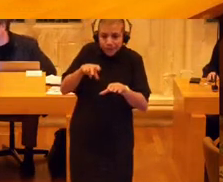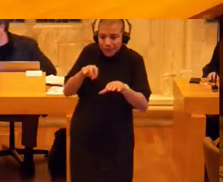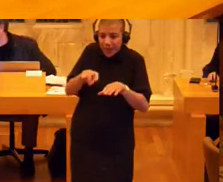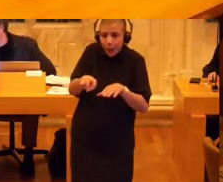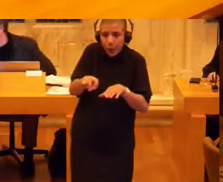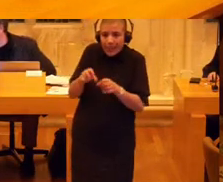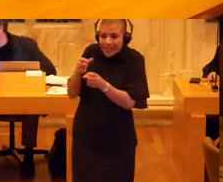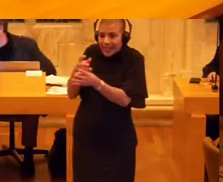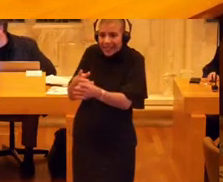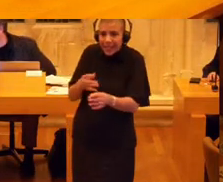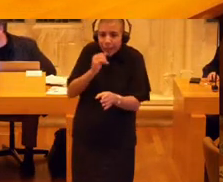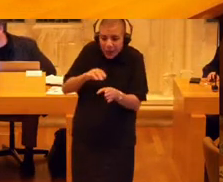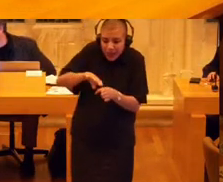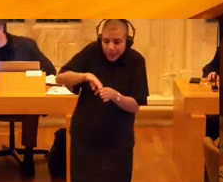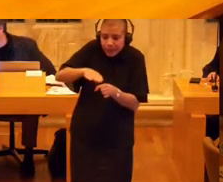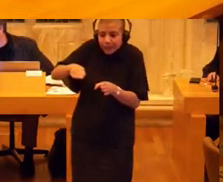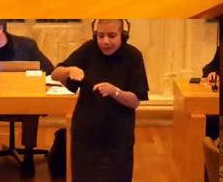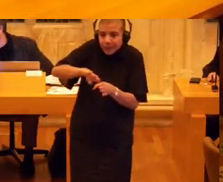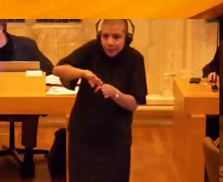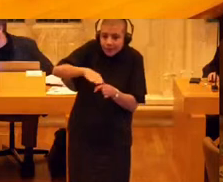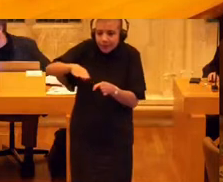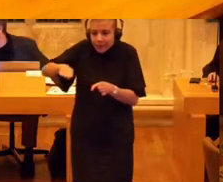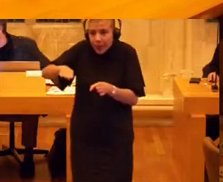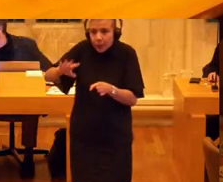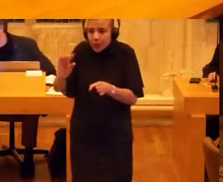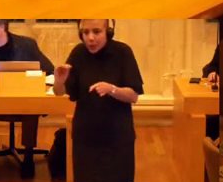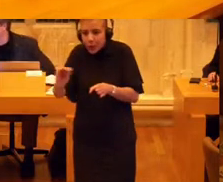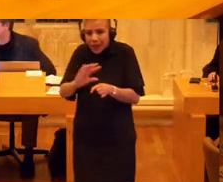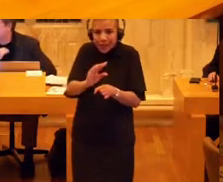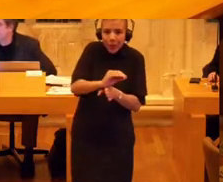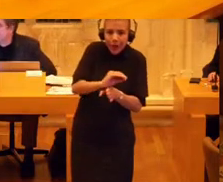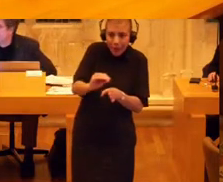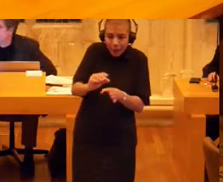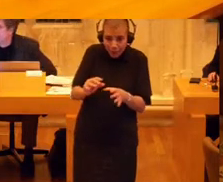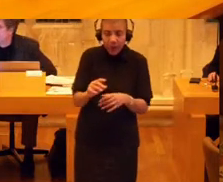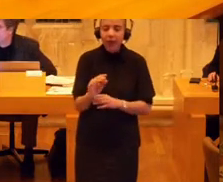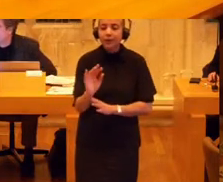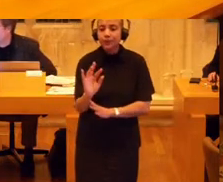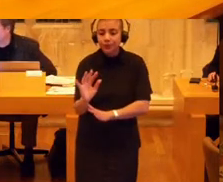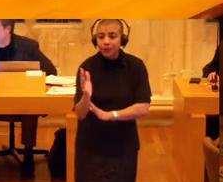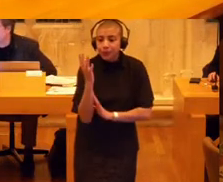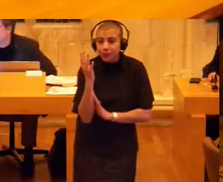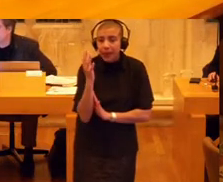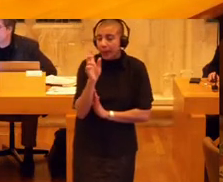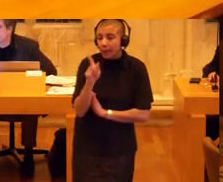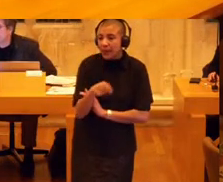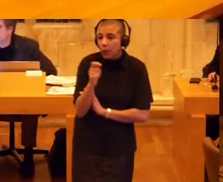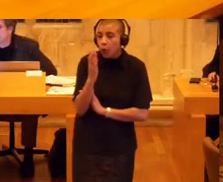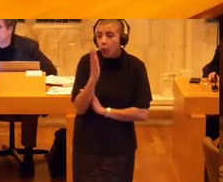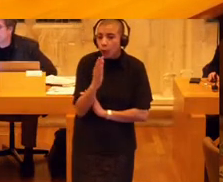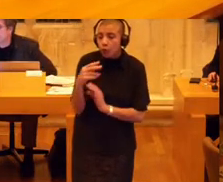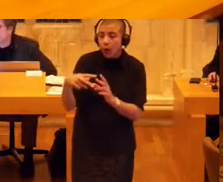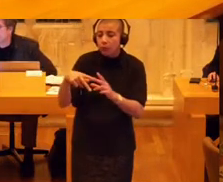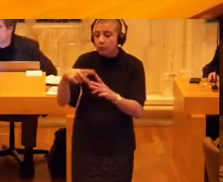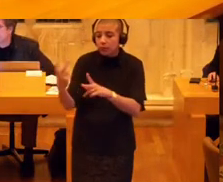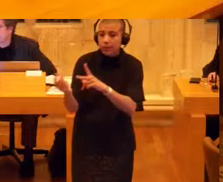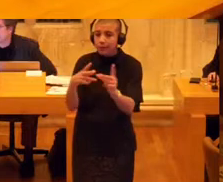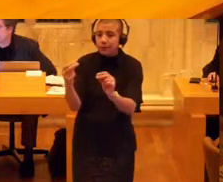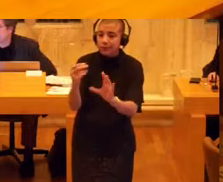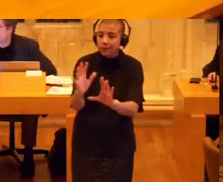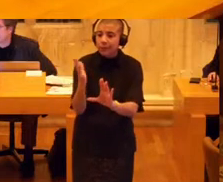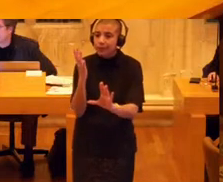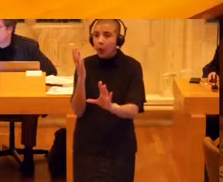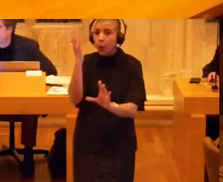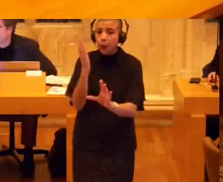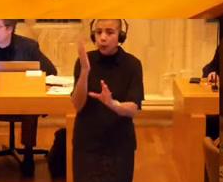l'autre. Sur la question de la végétation, il y a évidemment nécessité, quand on végétalise, d'avoir aussi un espace